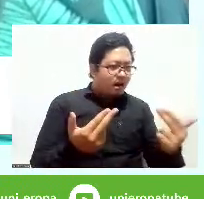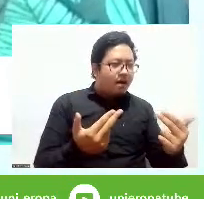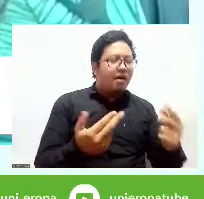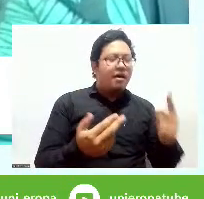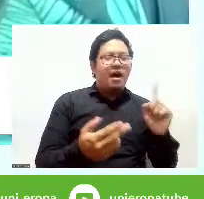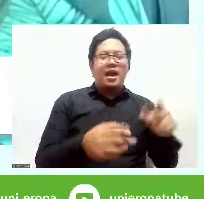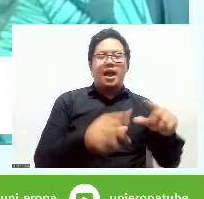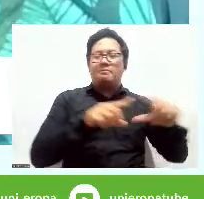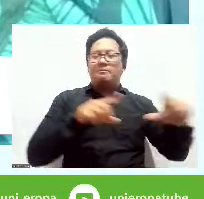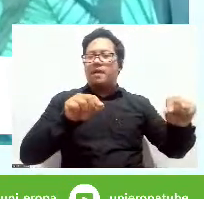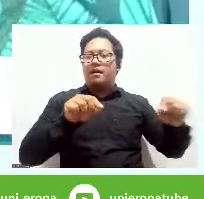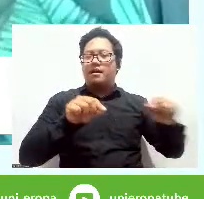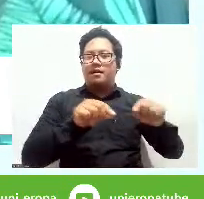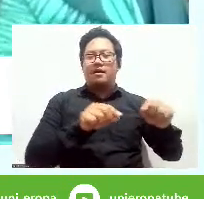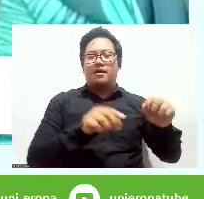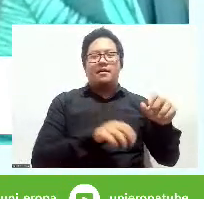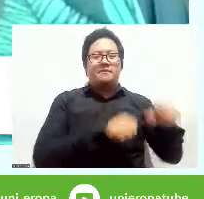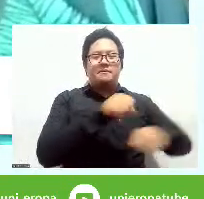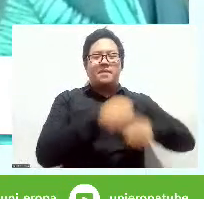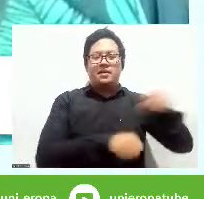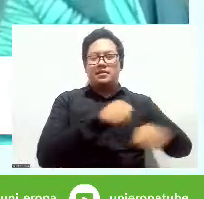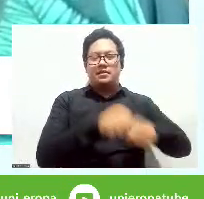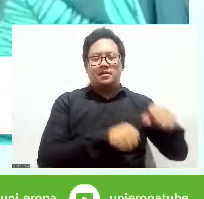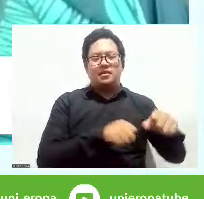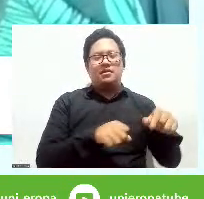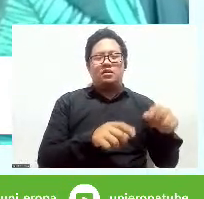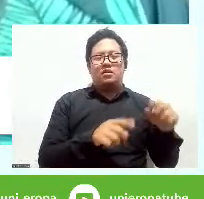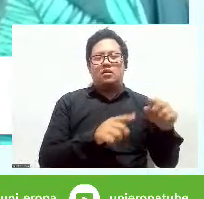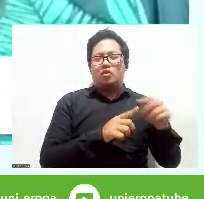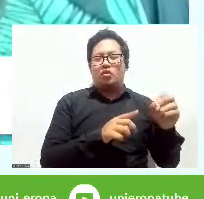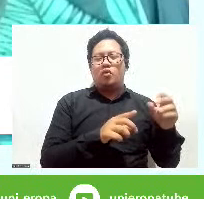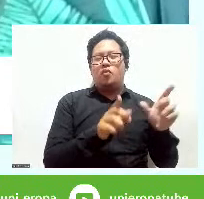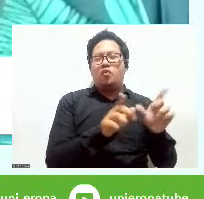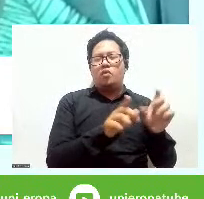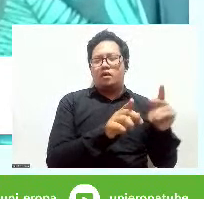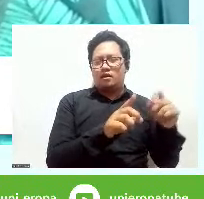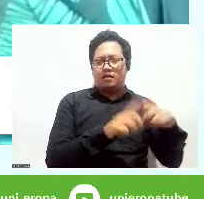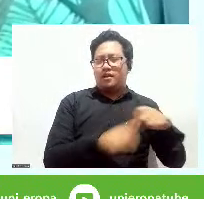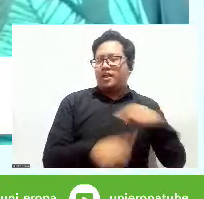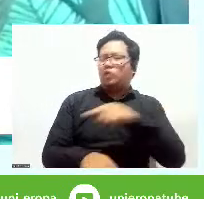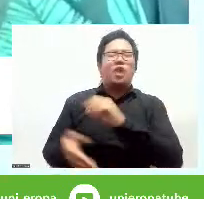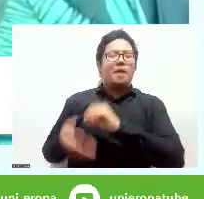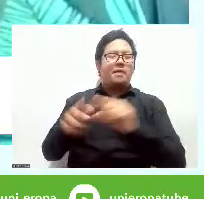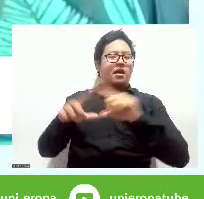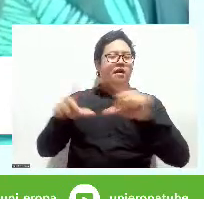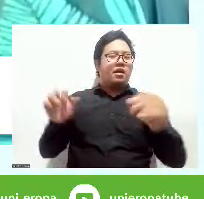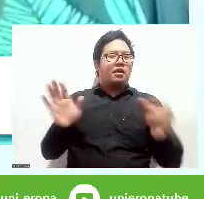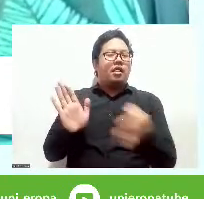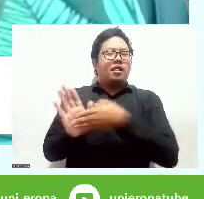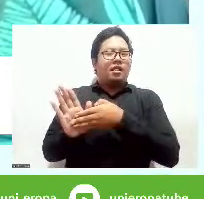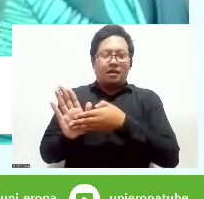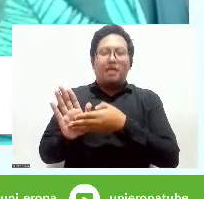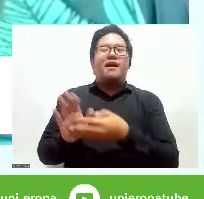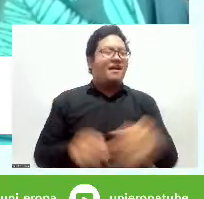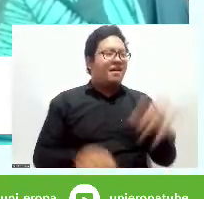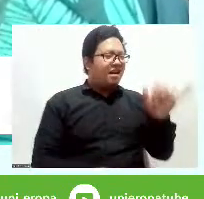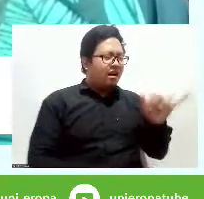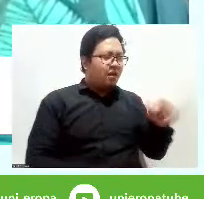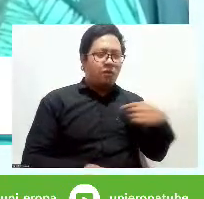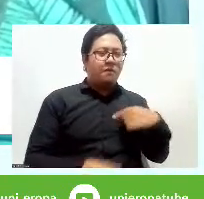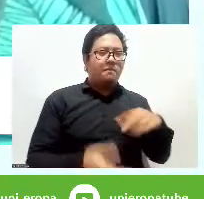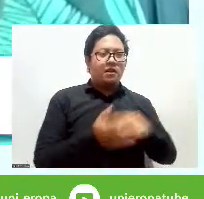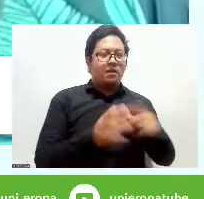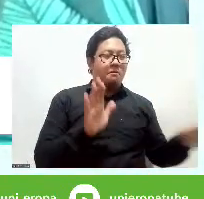namanya baik-baik namanya baik teh itu tuh itu naikin Gengsi pesepeda ingat mempunyai kode ini malu lo Keren banget gitu